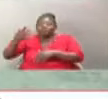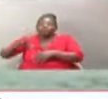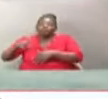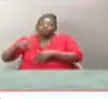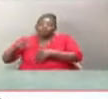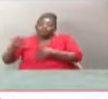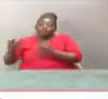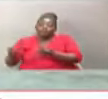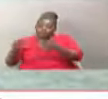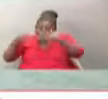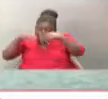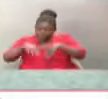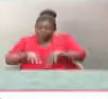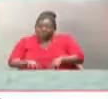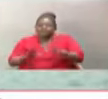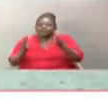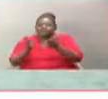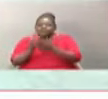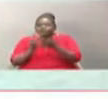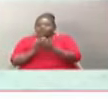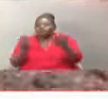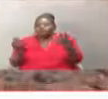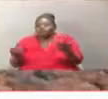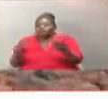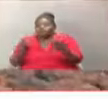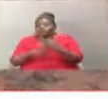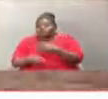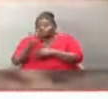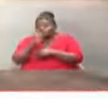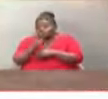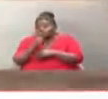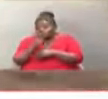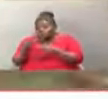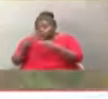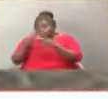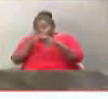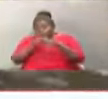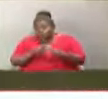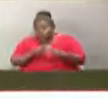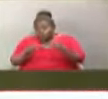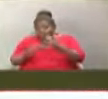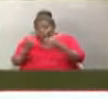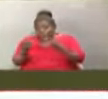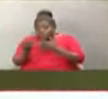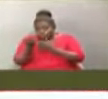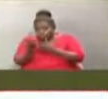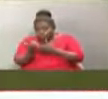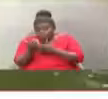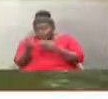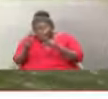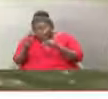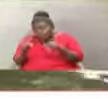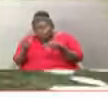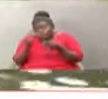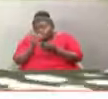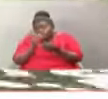nga yebbika omwo anti mbu waliwo abakirabula okwegendereza kyebeeteeze si kubanga